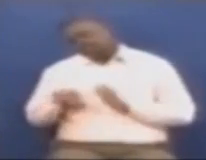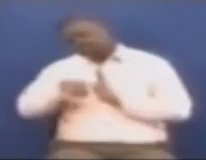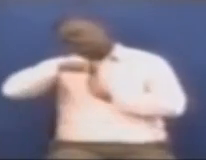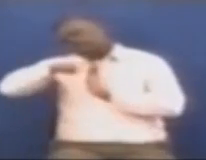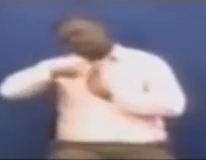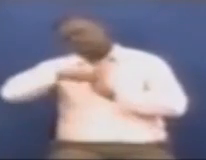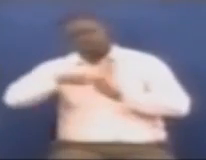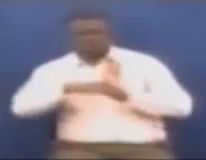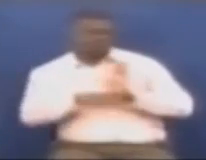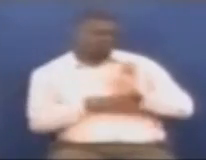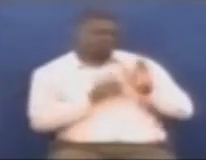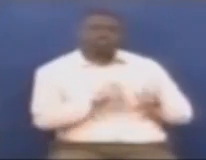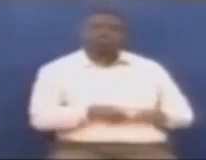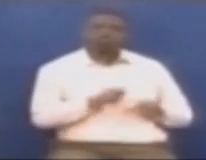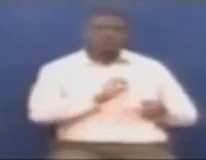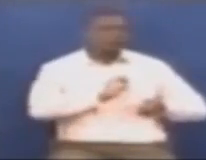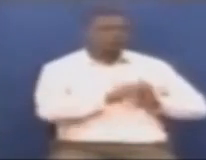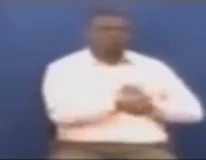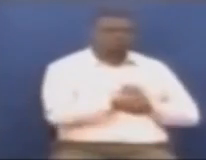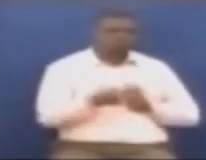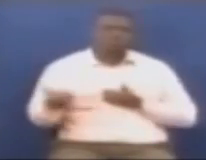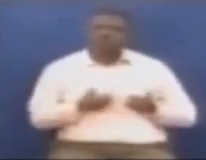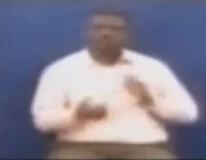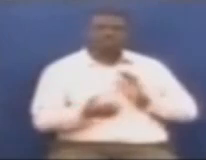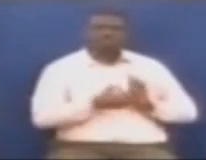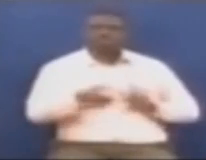mzigo mkubwa wa madeni na kutakiwa nchi za nje?